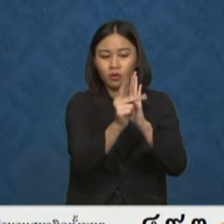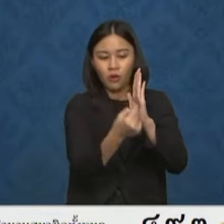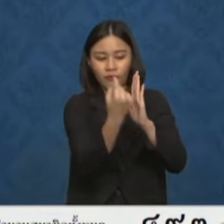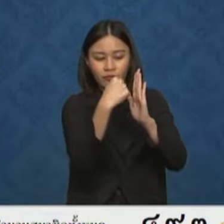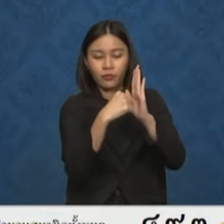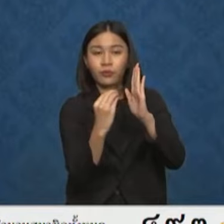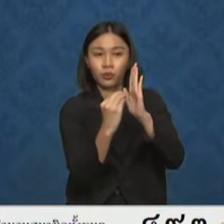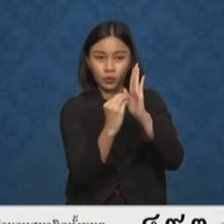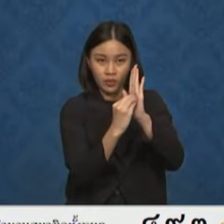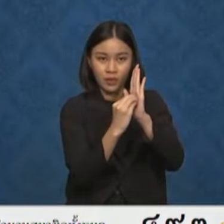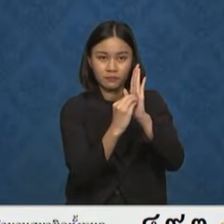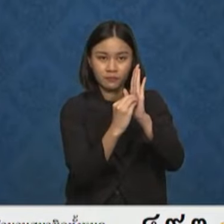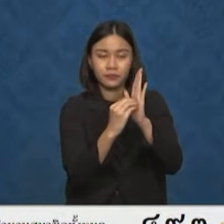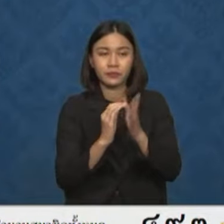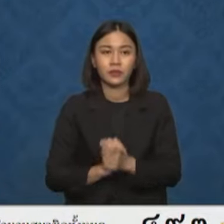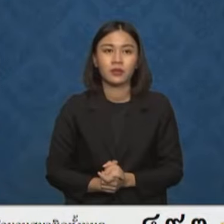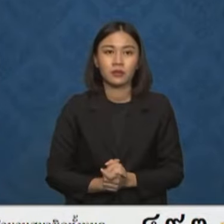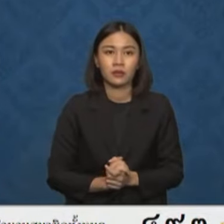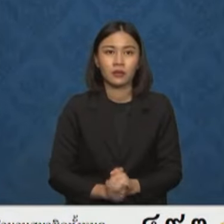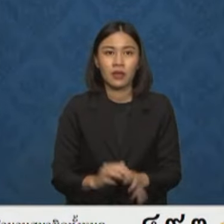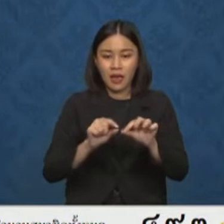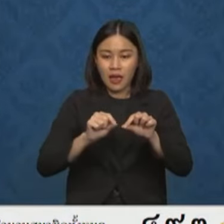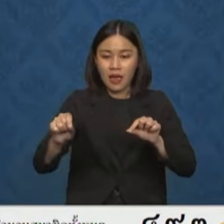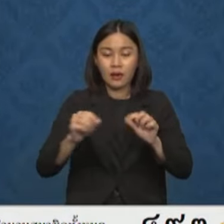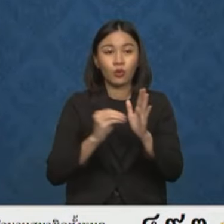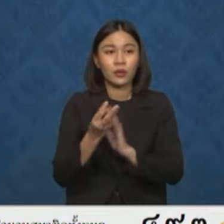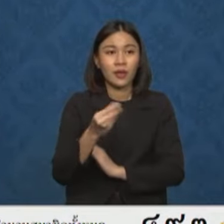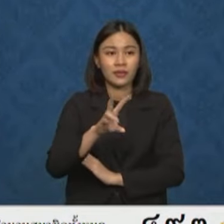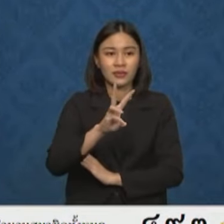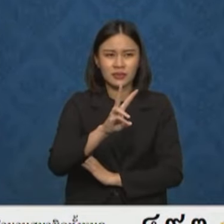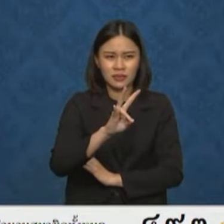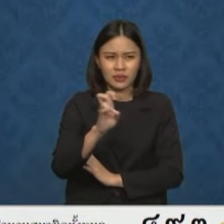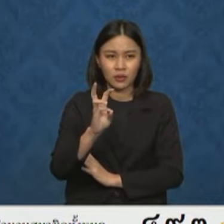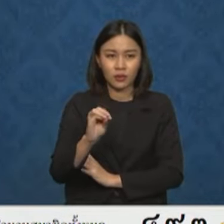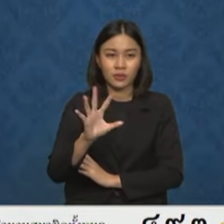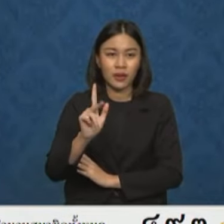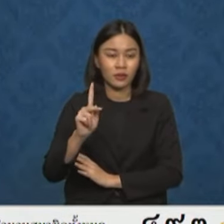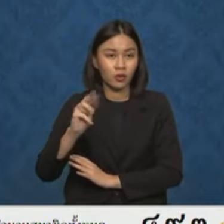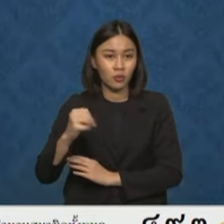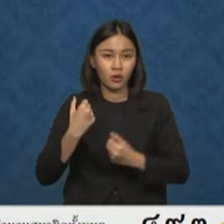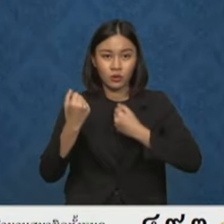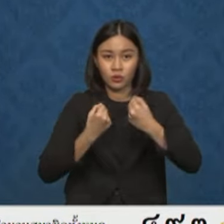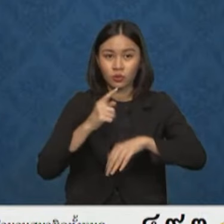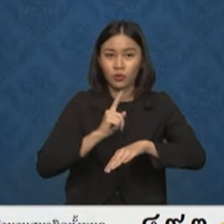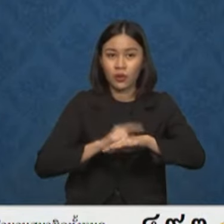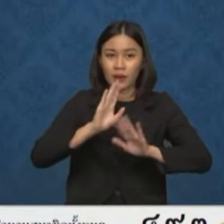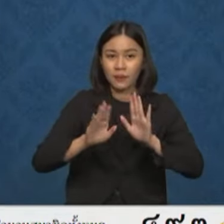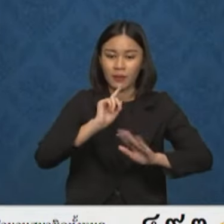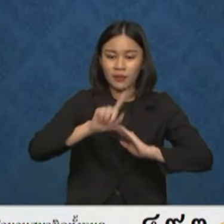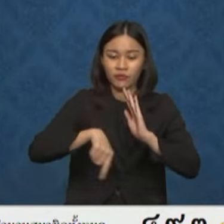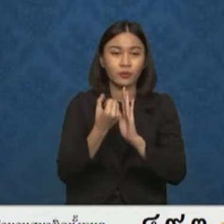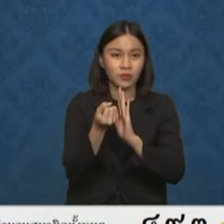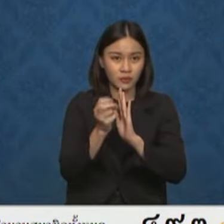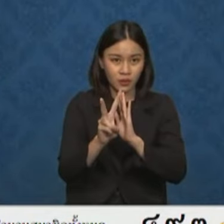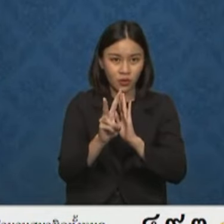าเป็ใกล %.บืการอยู่alon ในตอ 965 กิโลถ้เดนทางดวยรถยตจะใช้เวลาประมาณ 12 ชั่วโมง